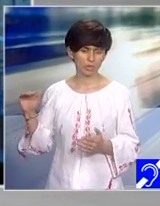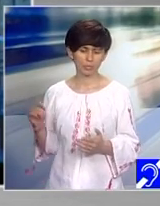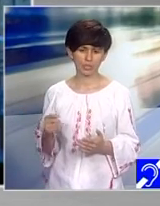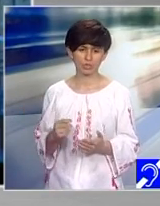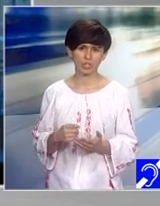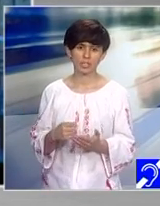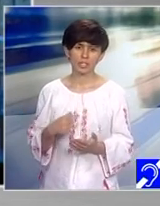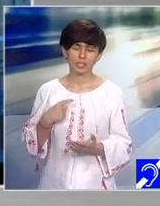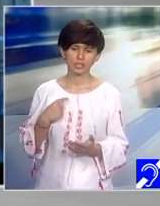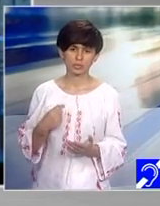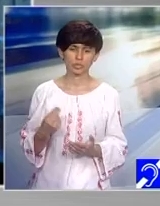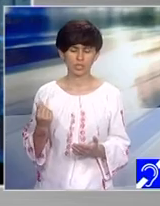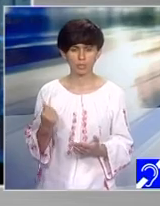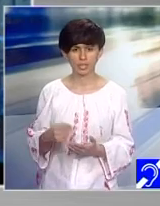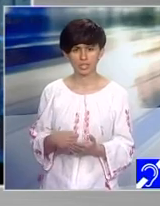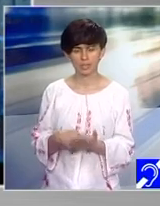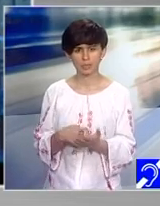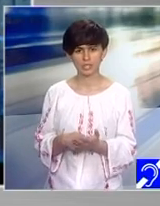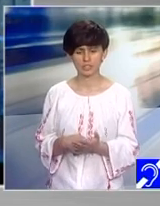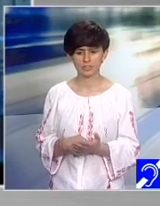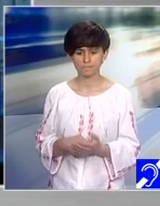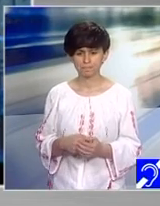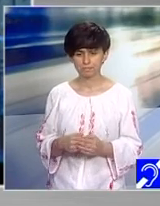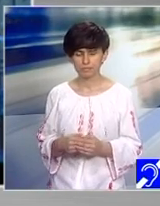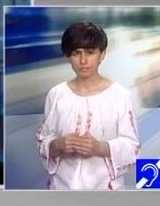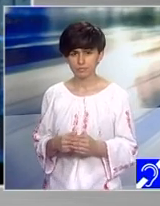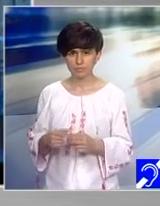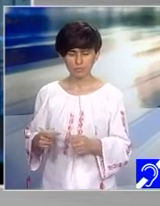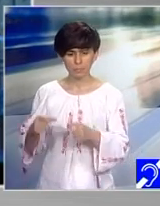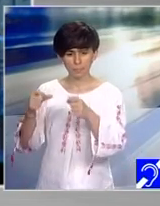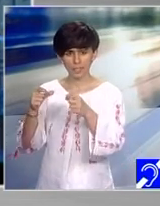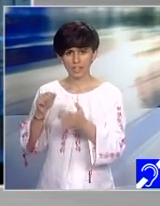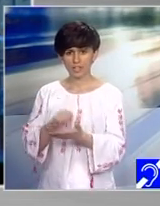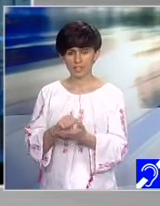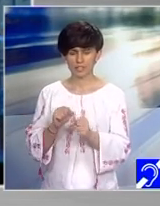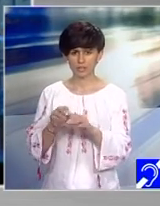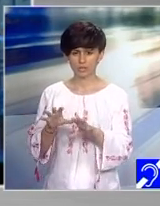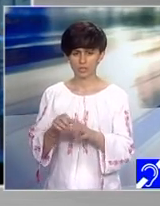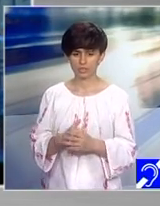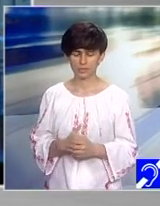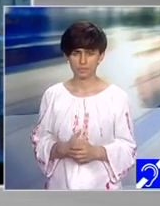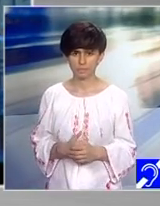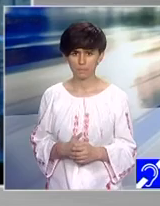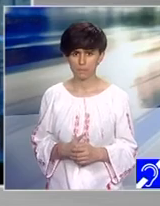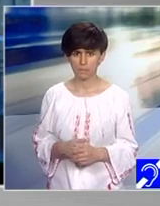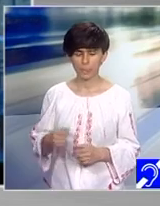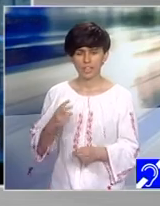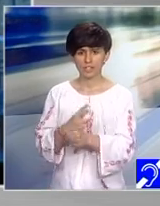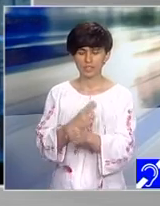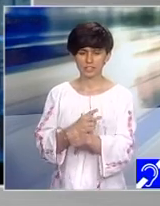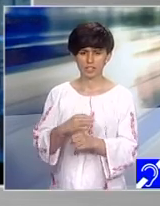bani plătiți editurilor și statul nu are drepturi de, nu cumpără și drepturi de proprietate intelectuală, astfel că nu le poate pune,